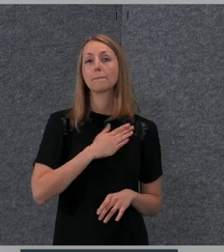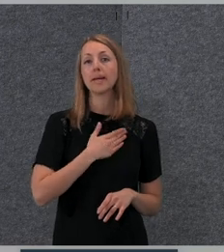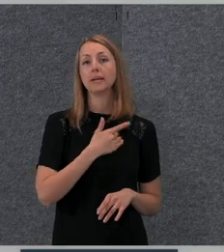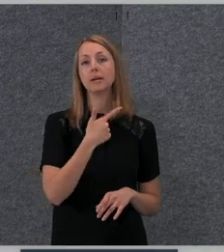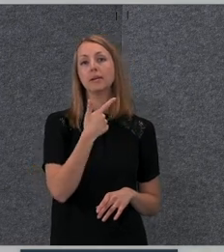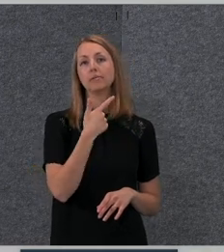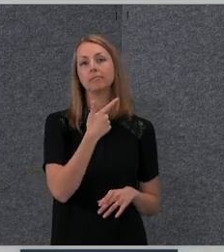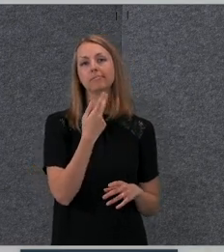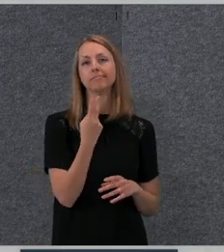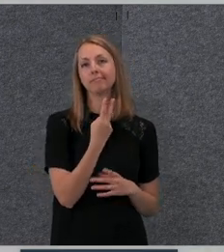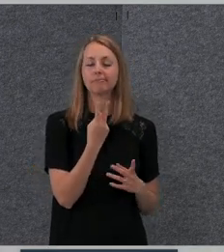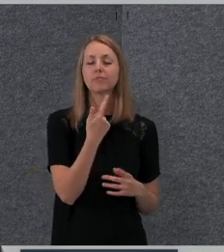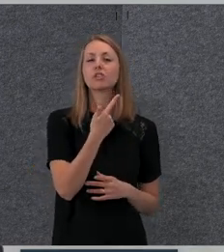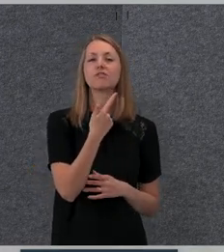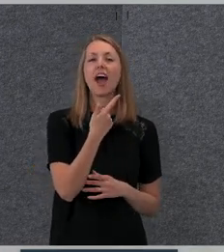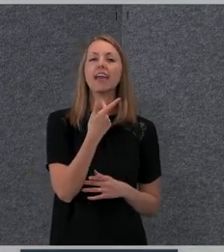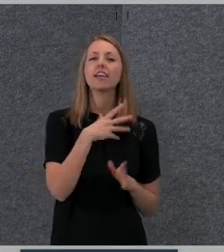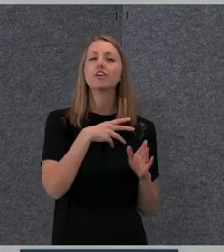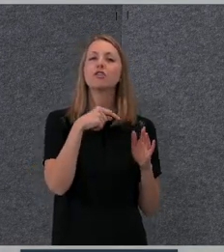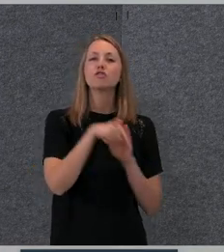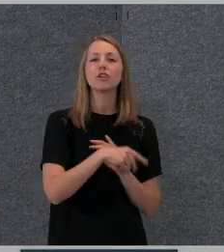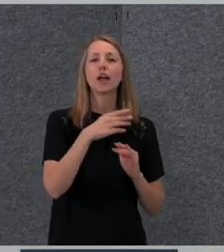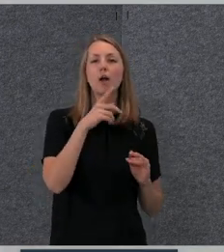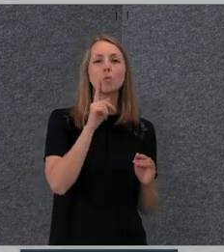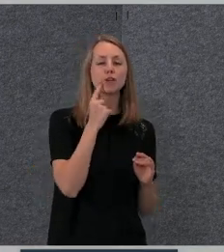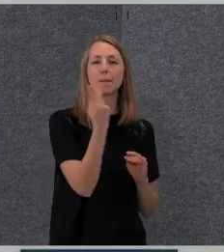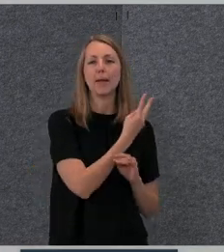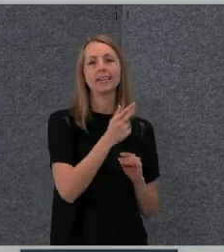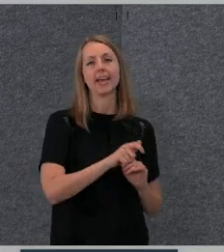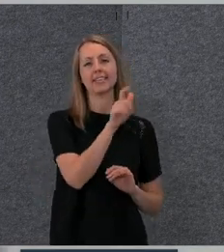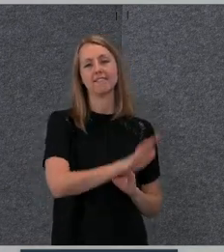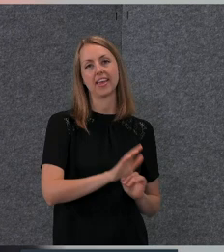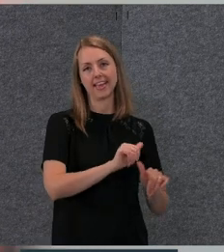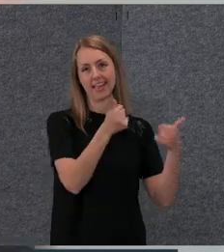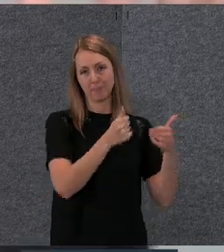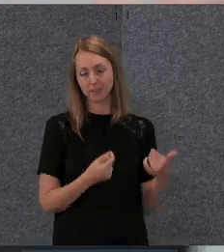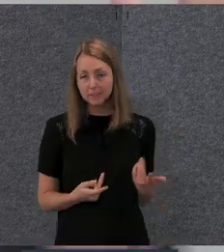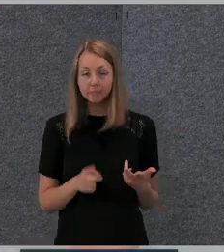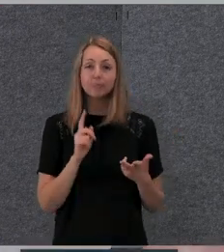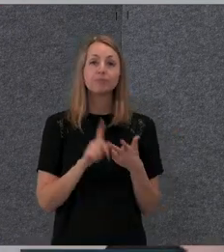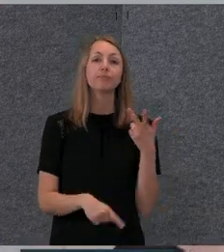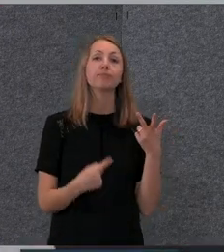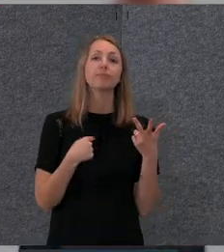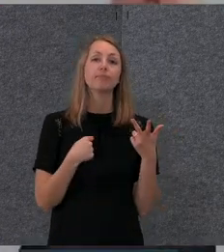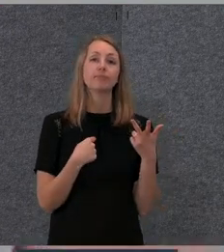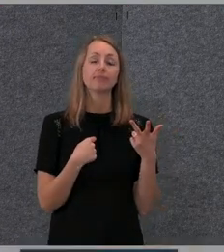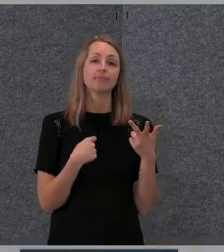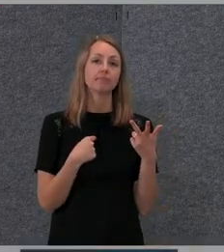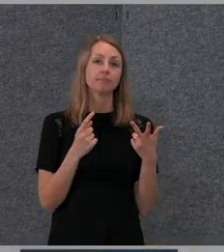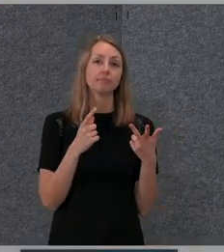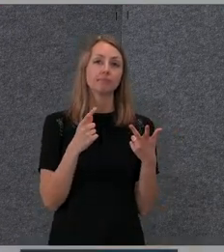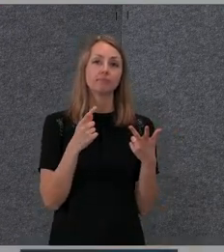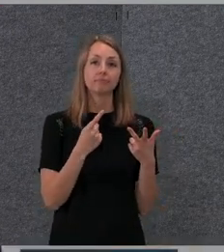darf, Schwiegermütter. In NRW hätte ich auf eine Stelle 10,